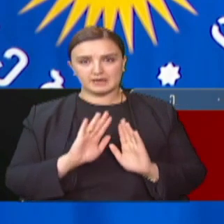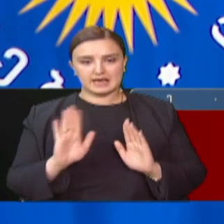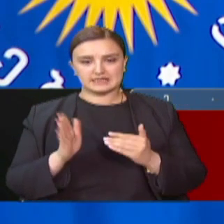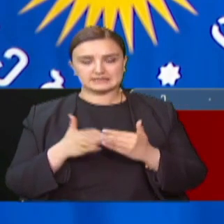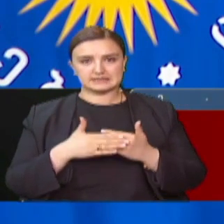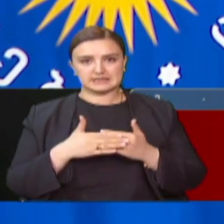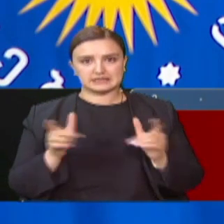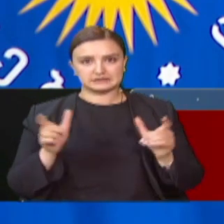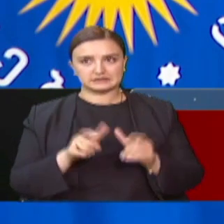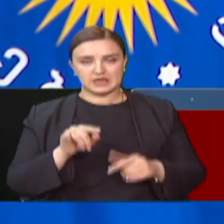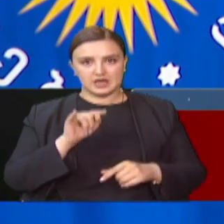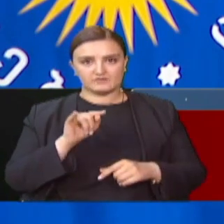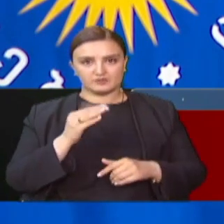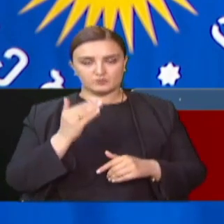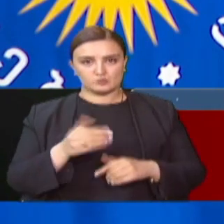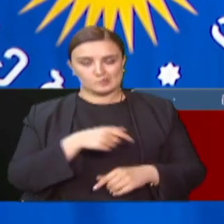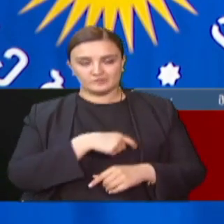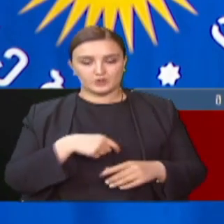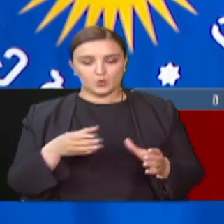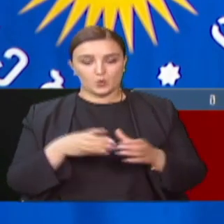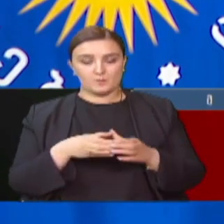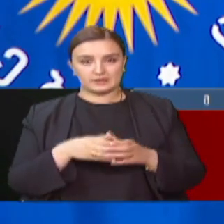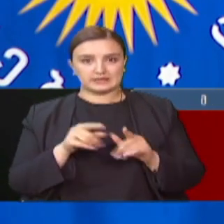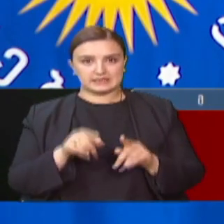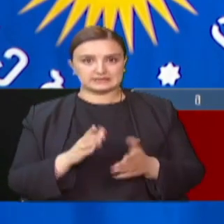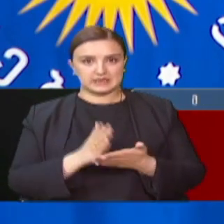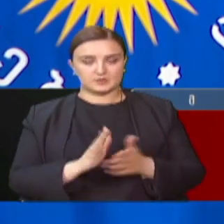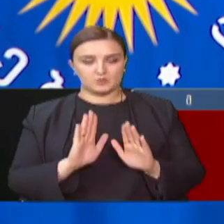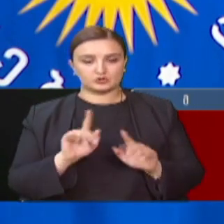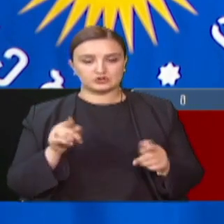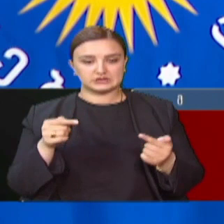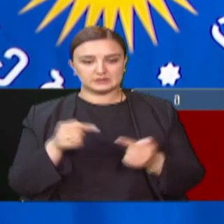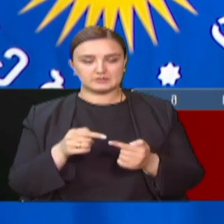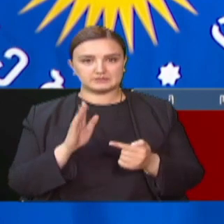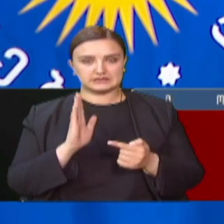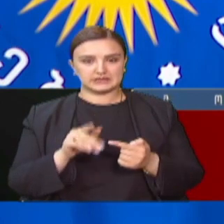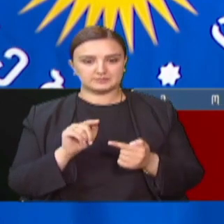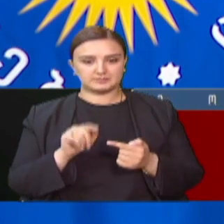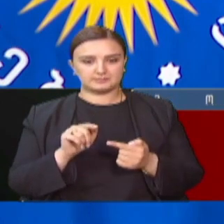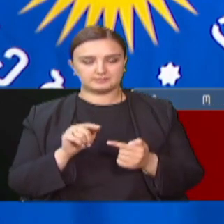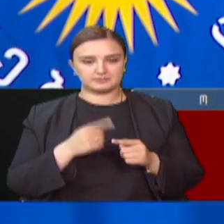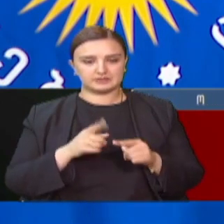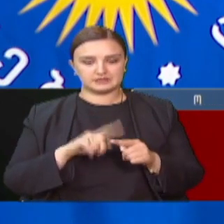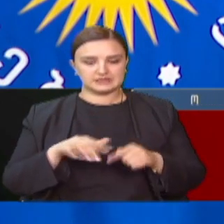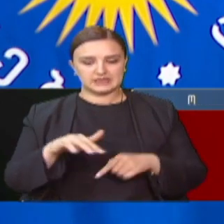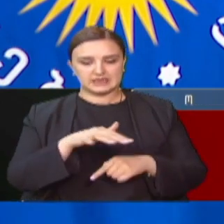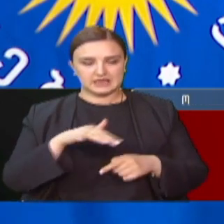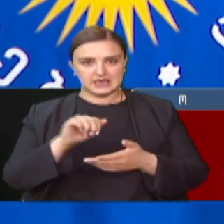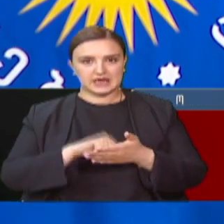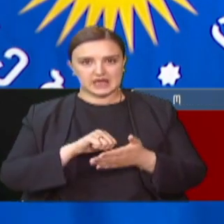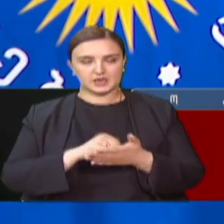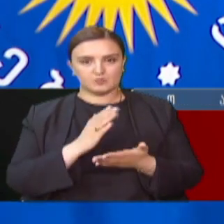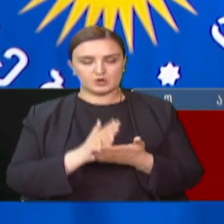არასანქციერებულ ავიაკომპანიებზე. ეს არის და ეს შესაბამისად აქაც იქნება უზრუნველყოფილი ის გარემოებები, რომელიც